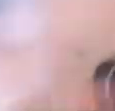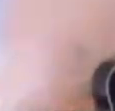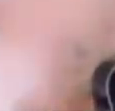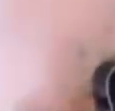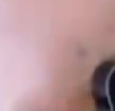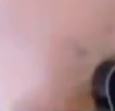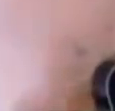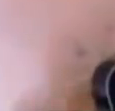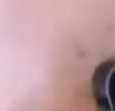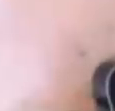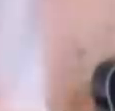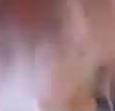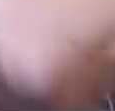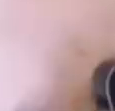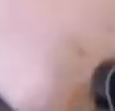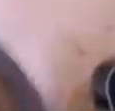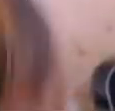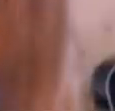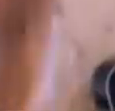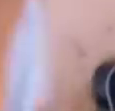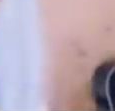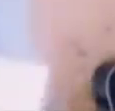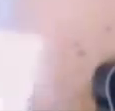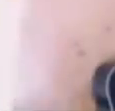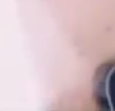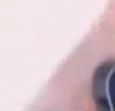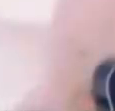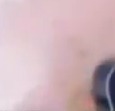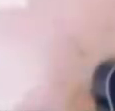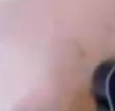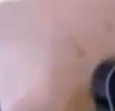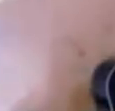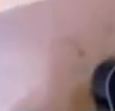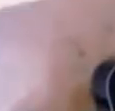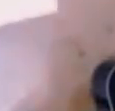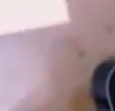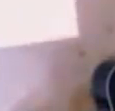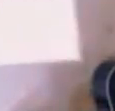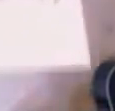hahati. Tunay na pagmamahal, ganyan ang katakapati.